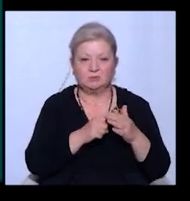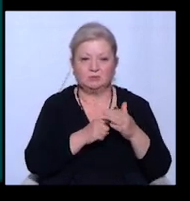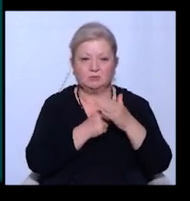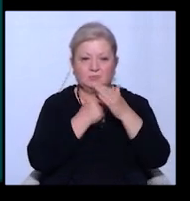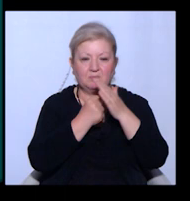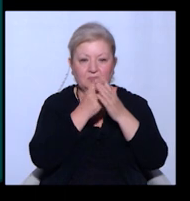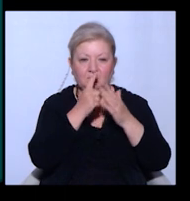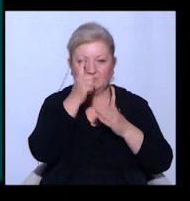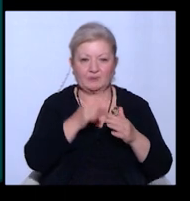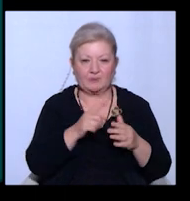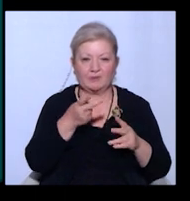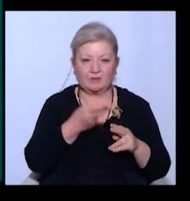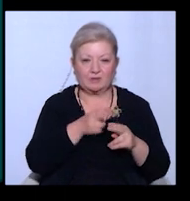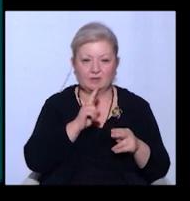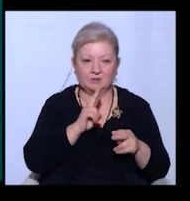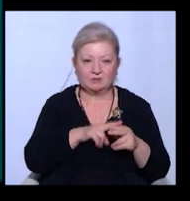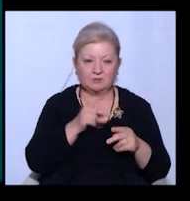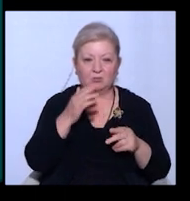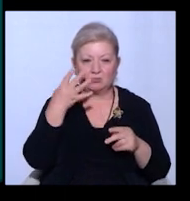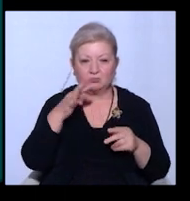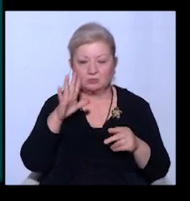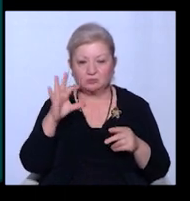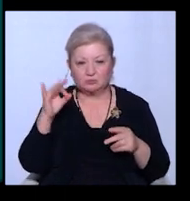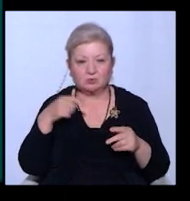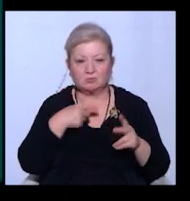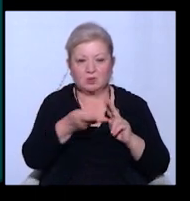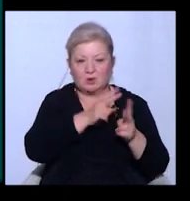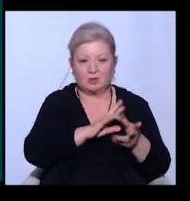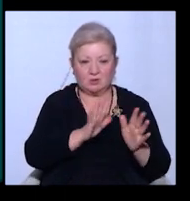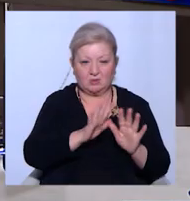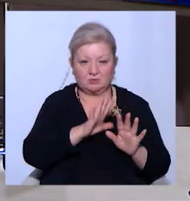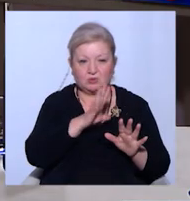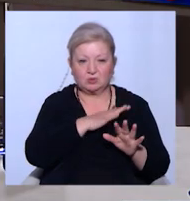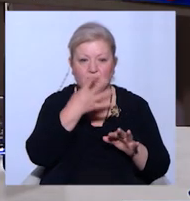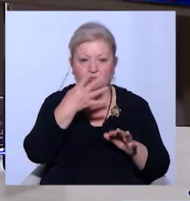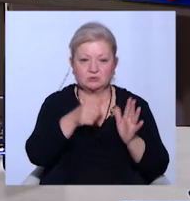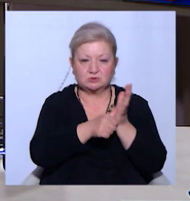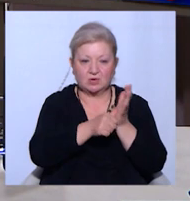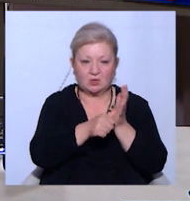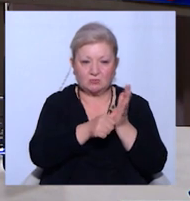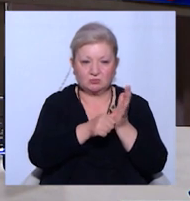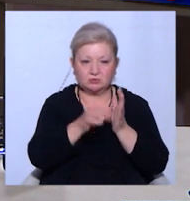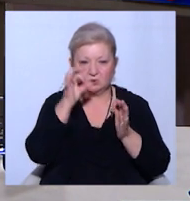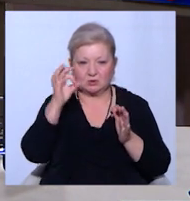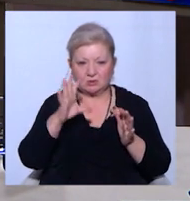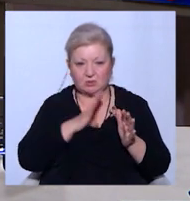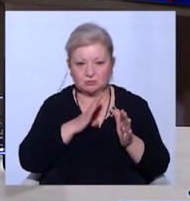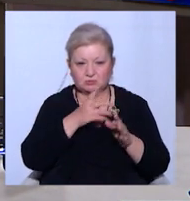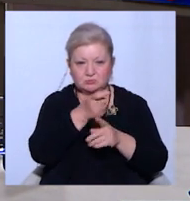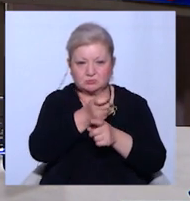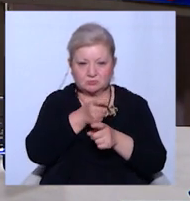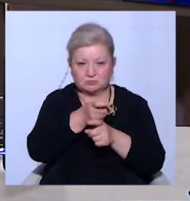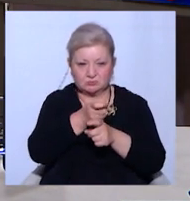ორჯერ 45 90-ია. არ შევცვლი, არ წავშლი ახლა მე ტრაექტორიას, ახლა 60 გრადუსით იყო ზარბაზნის ლულა